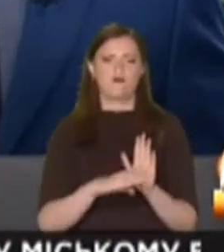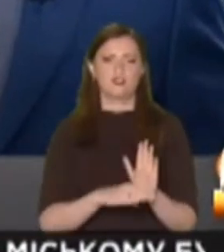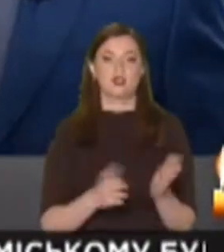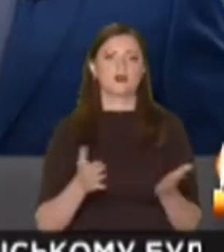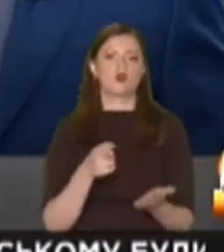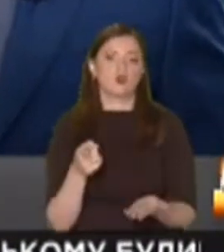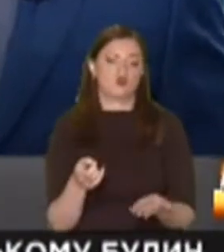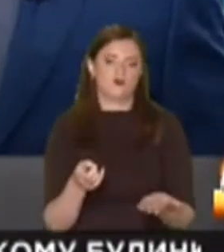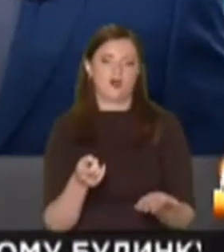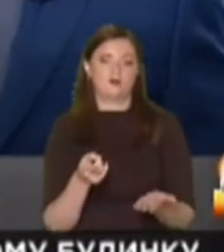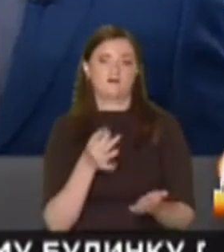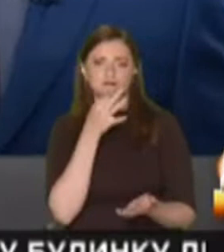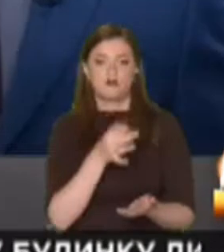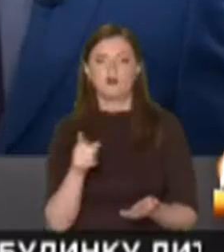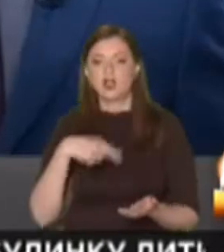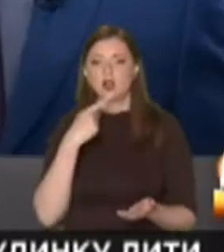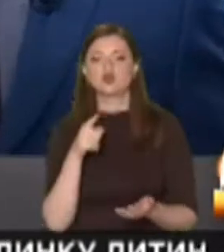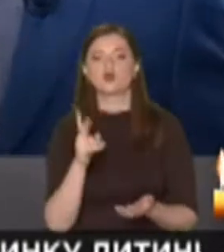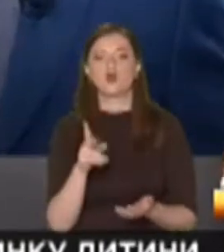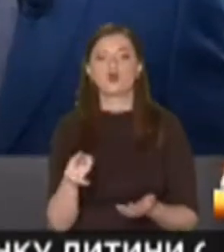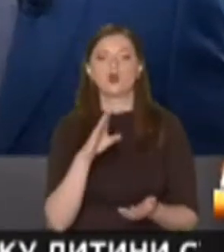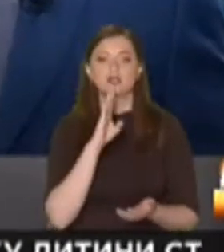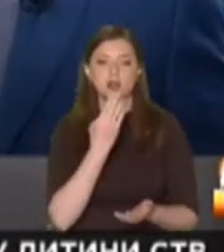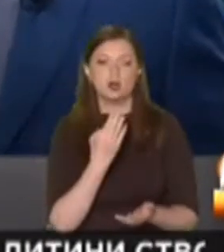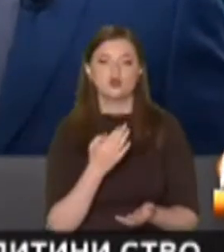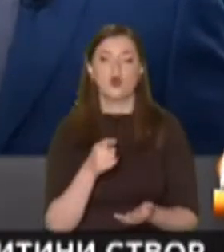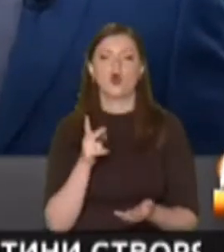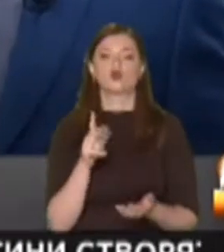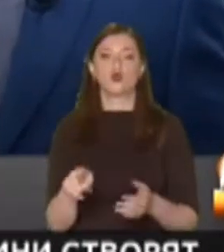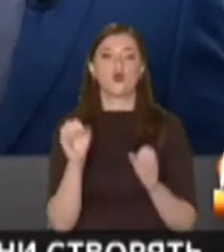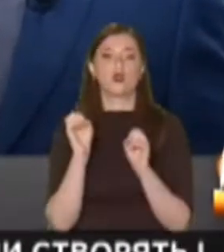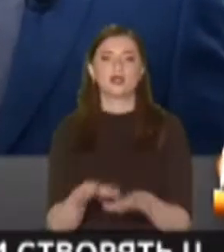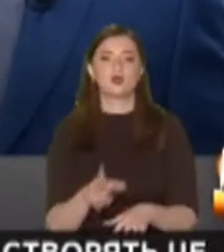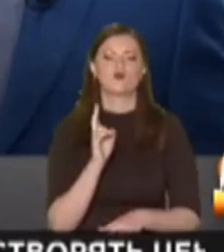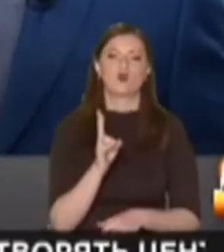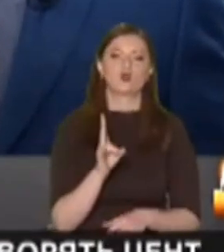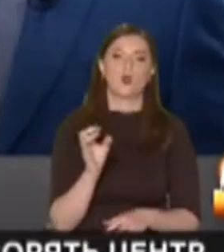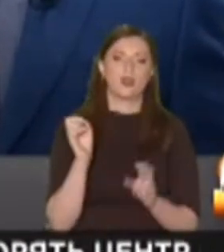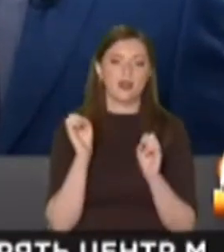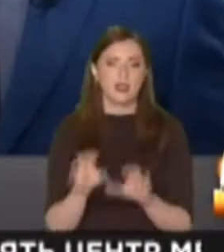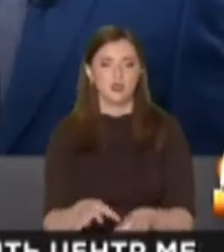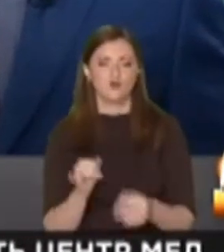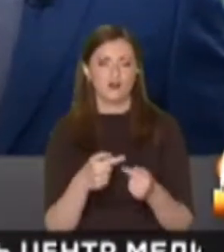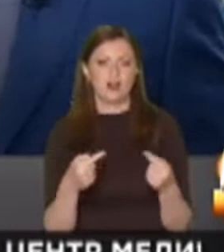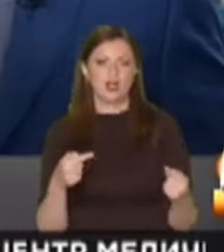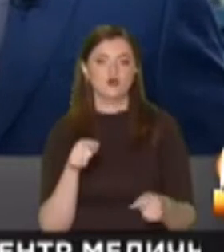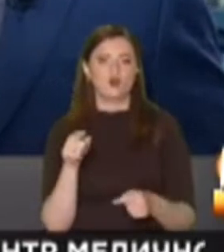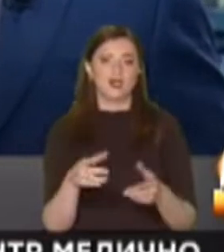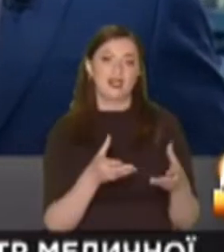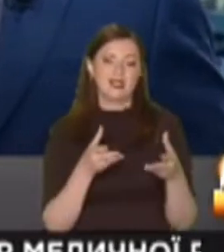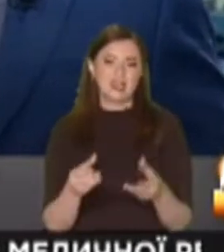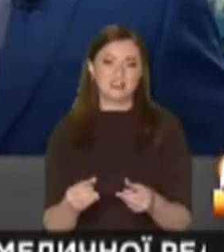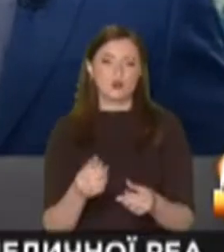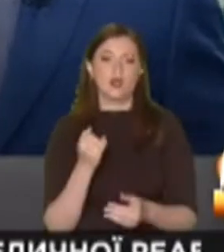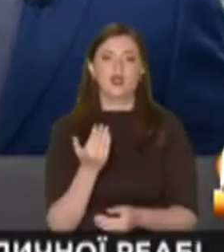він оперує. Вони йому кажуть, хто його зраджує, хто його кинув, хто його не кинув і таке інше. Вони на нього тиснуть